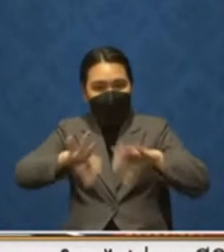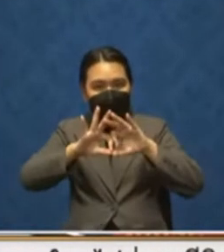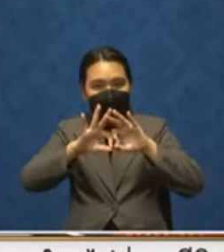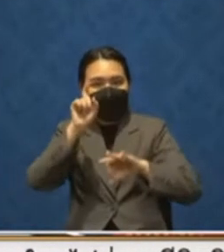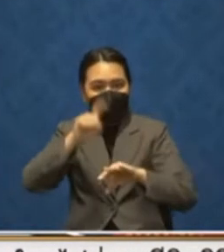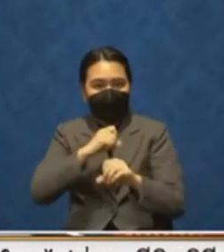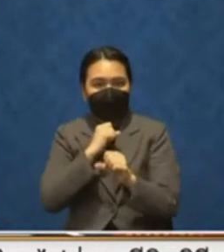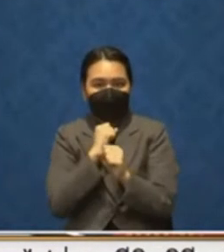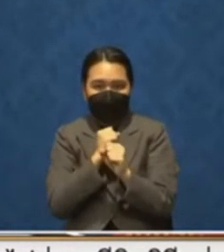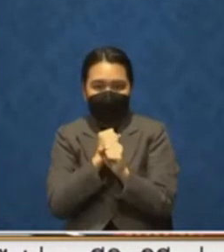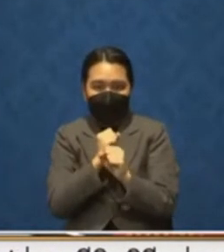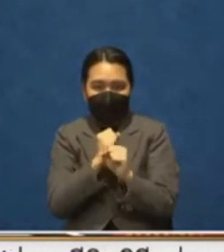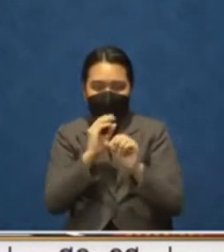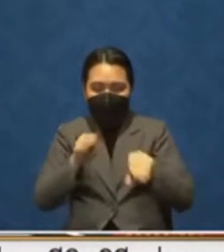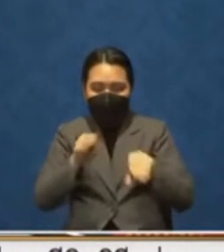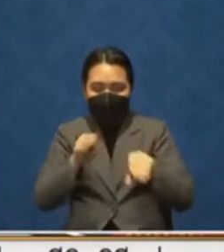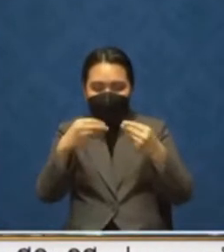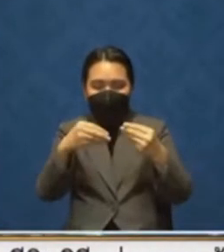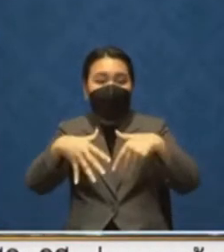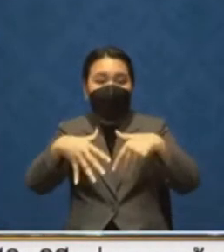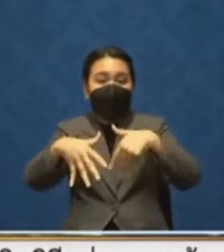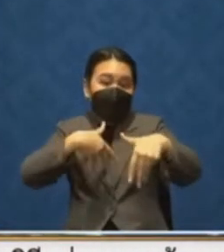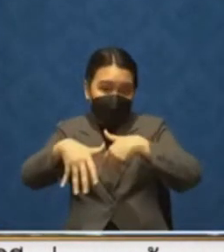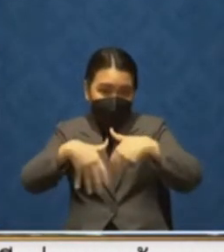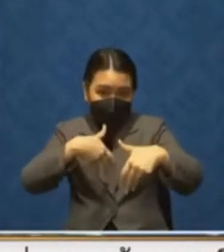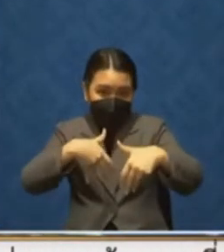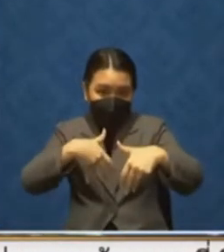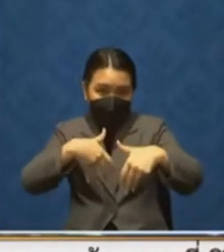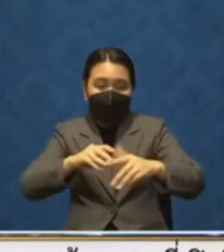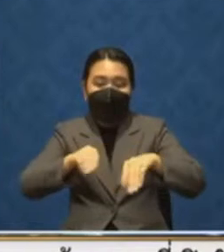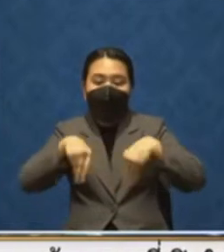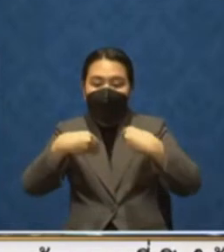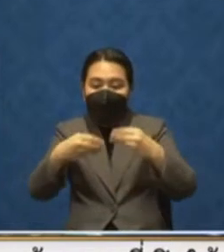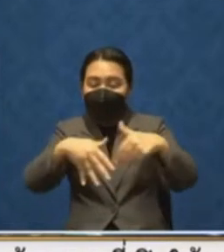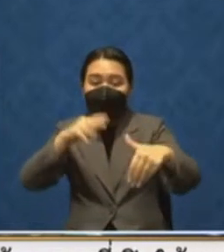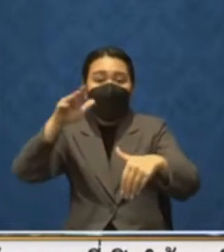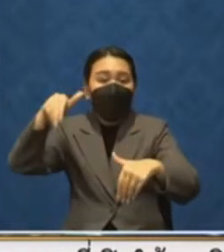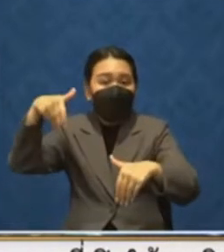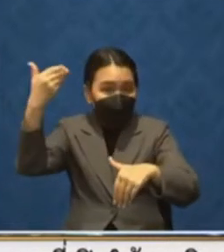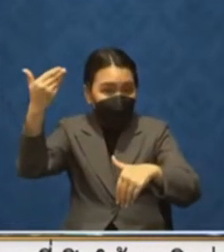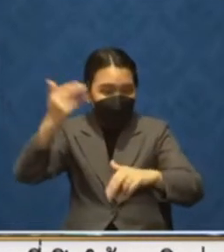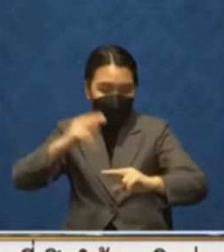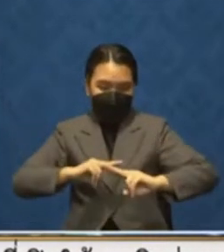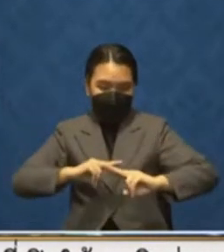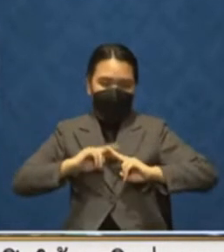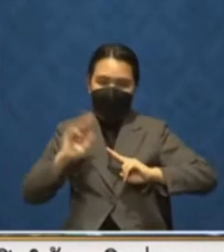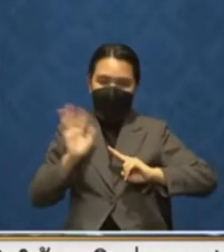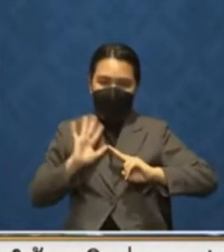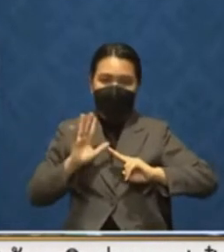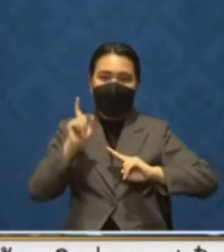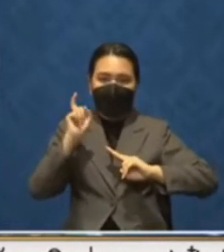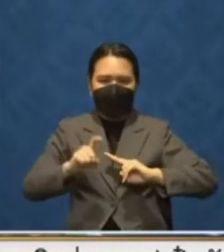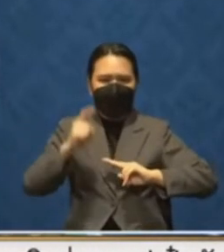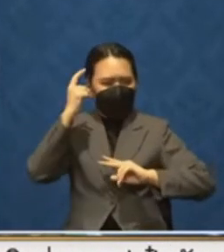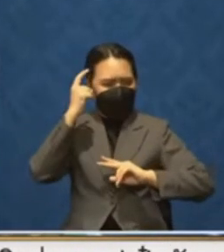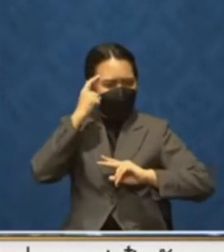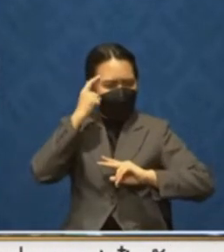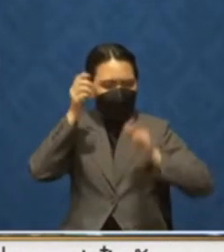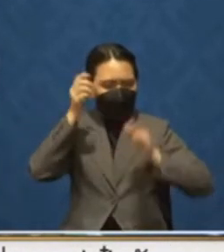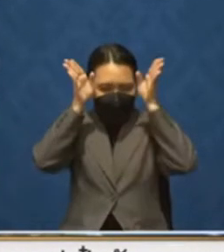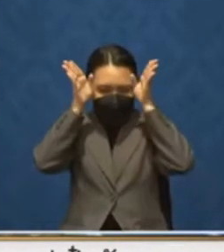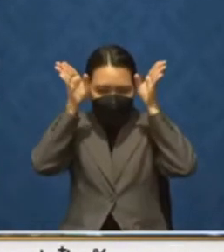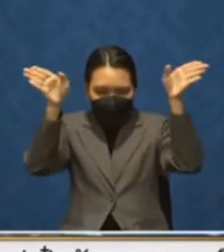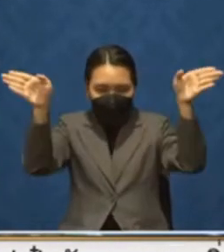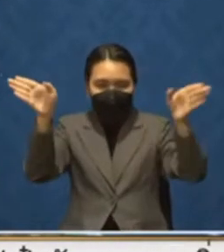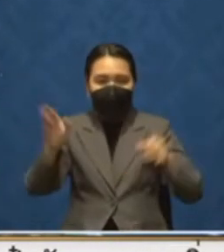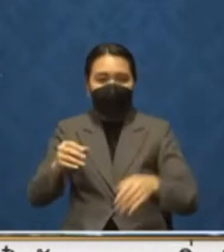เพื่อประชาชนก่อนตัวเองต้องเป็นคนที่มีวิสัยทัศน์มีความสามารถรอบนี้ราดด้านก็